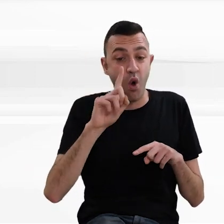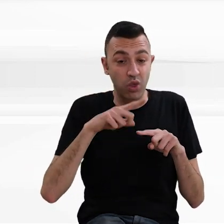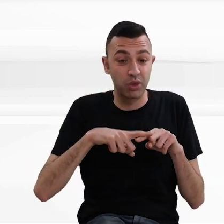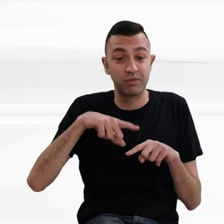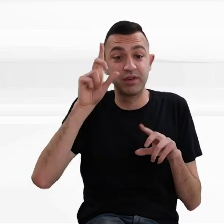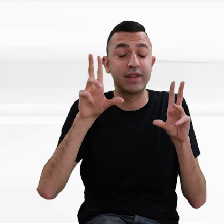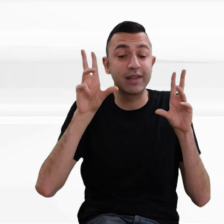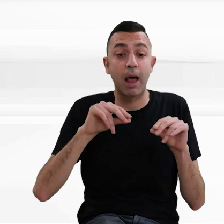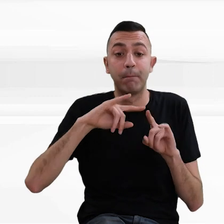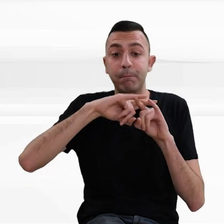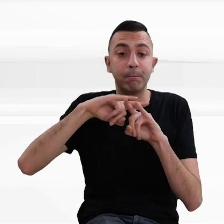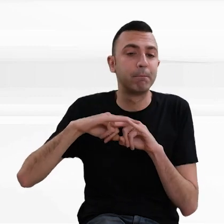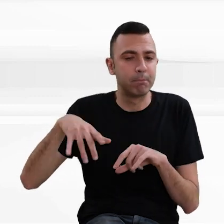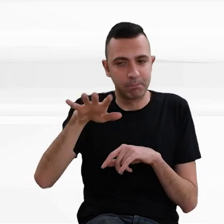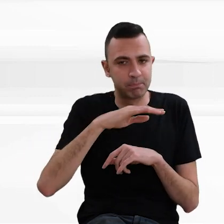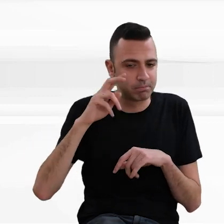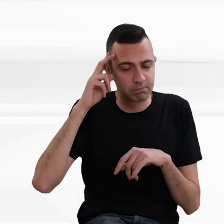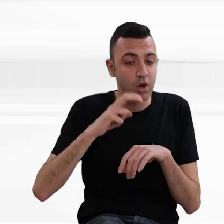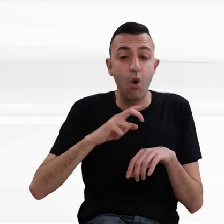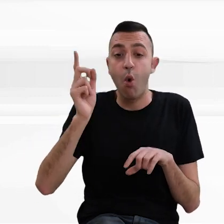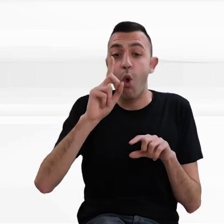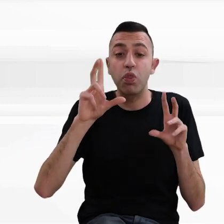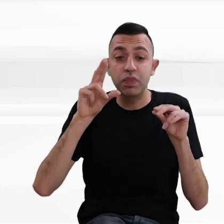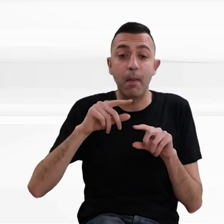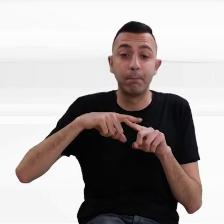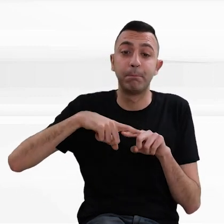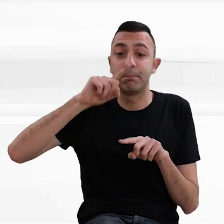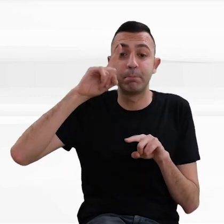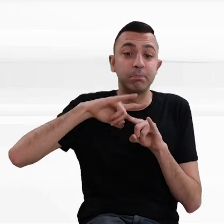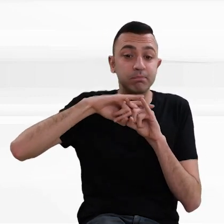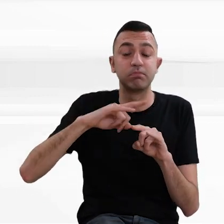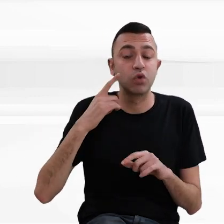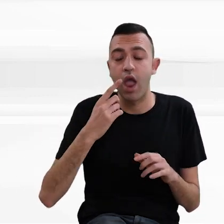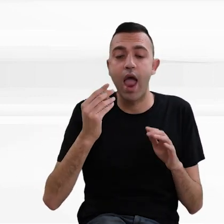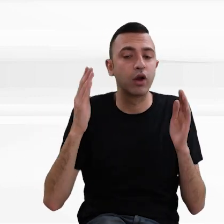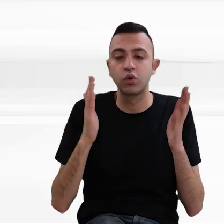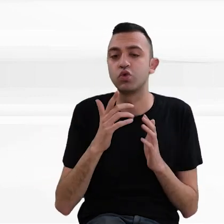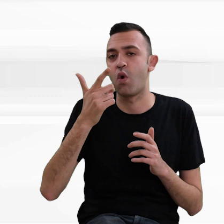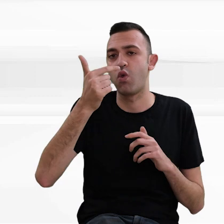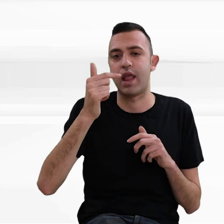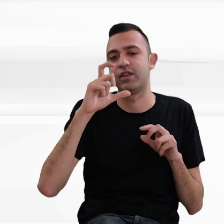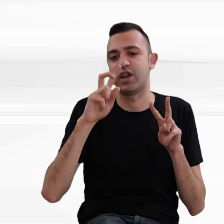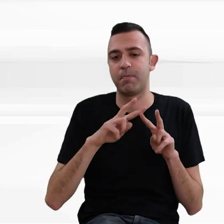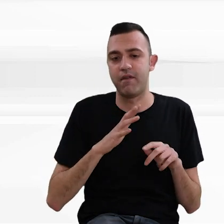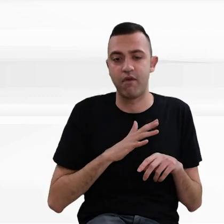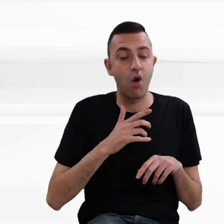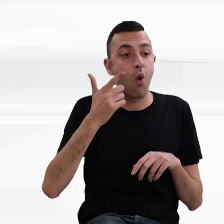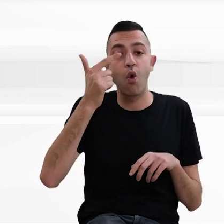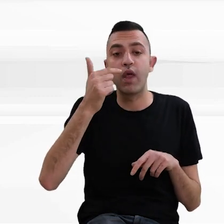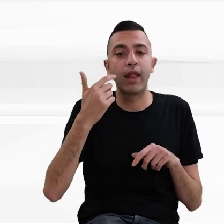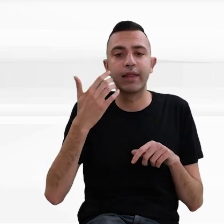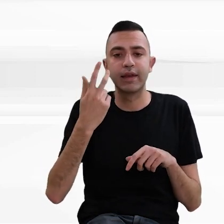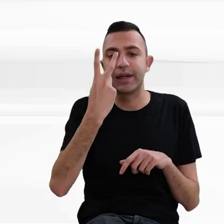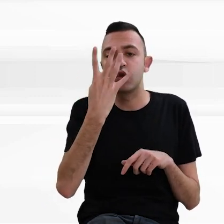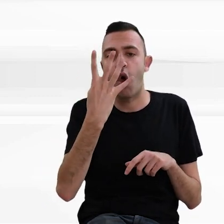ondan büyük olan tam kare sayıların ve hatırlayalım ondan büyük olan tam keri sayılarının en küçük olan 16 var 16'nın